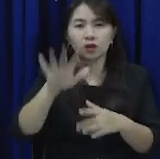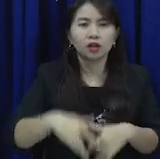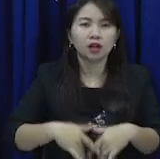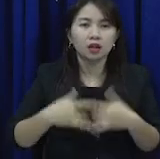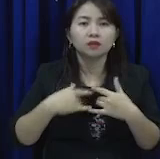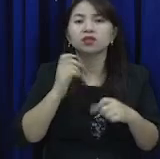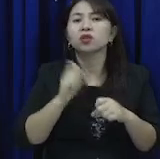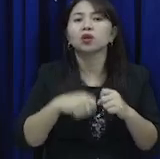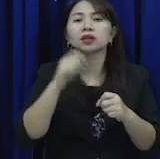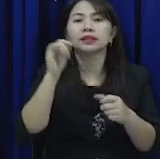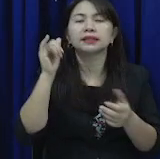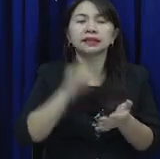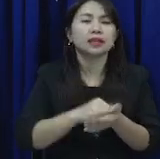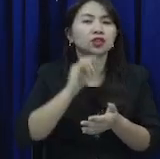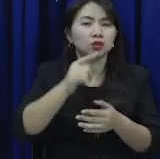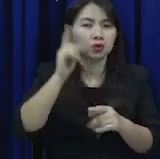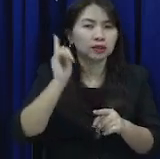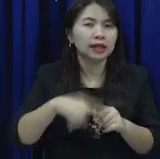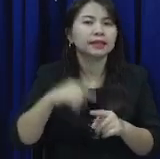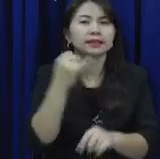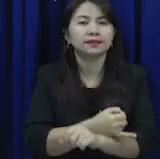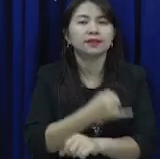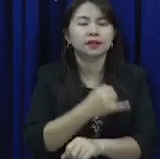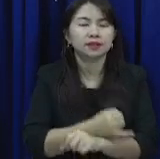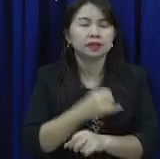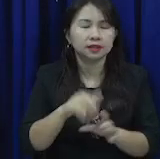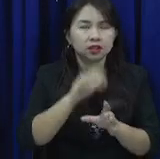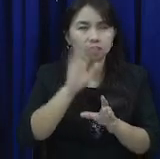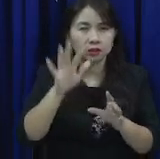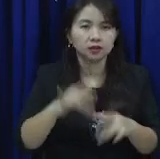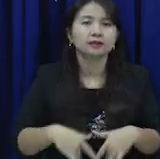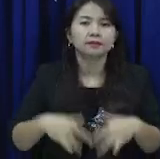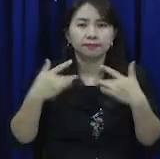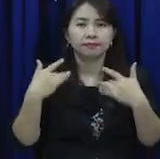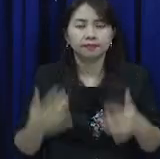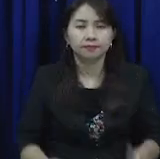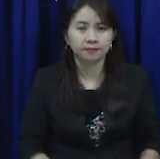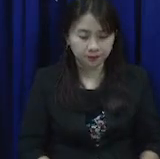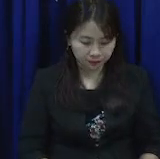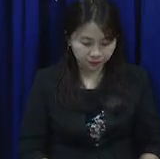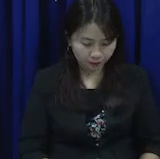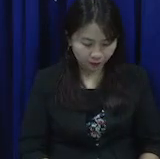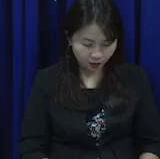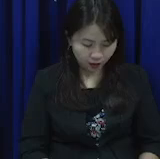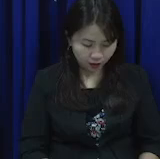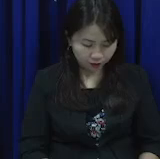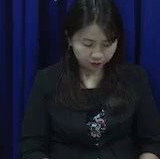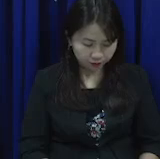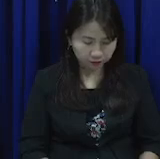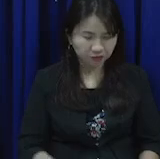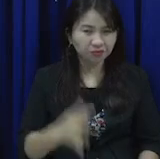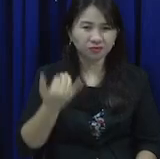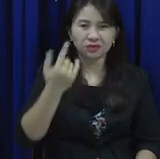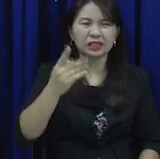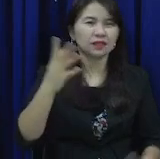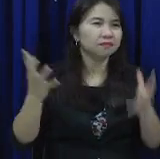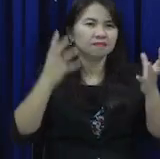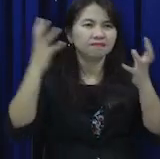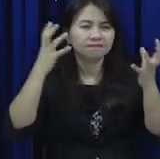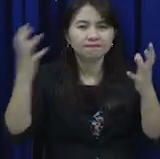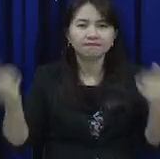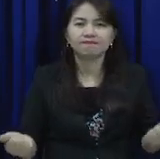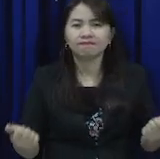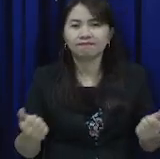na takbo ng investment ng buhay mo mm kaya distracted yyung investment ng buhay